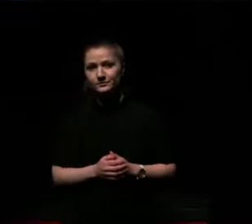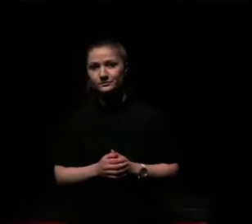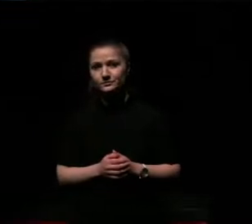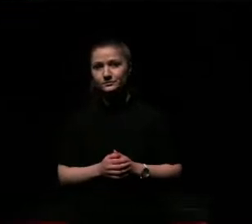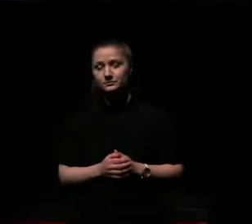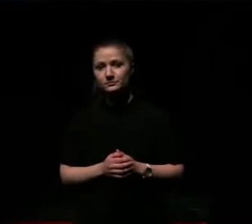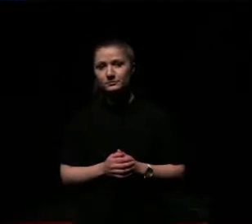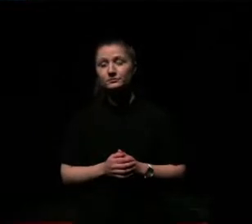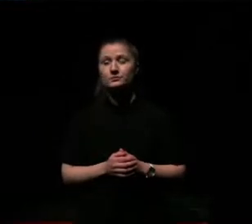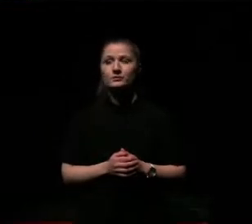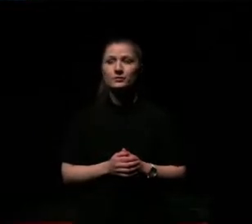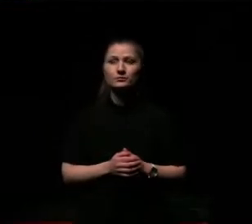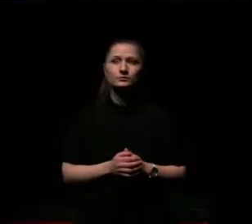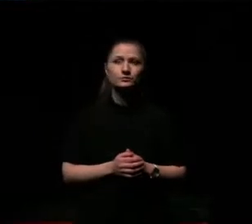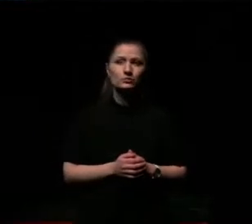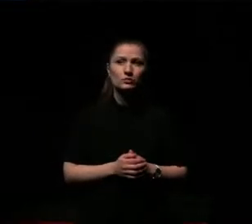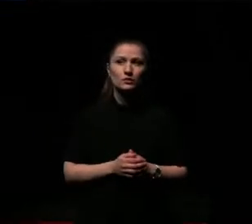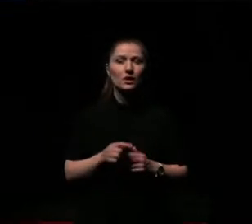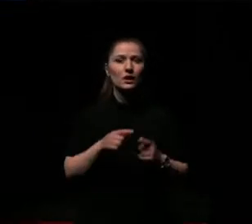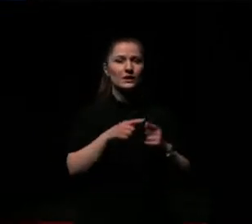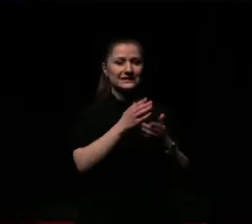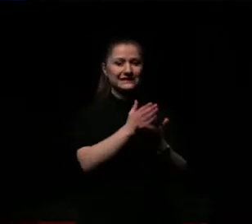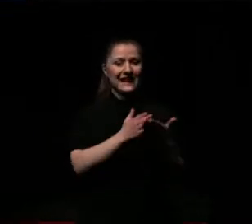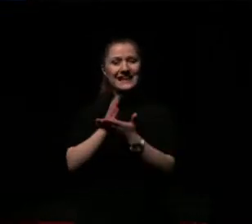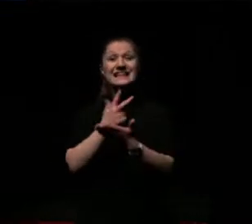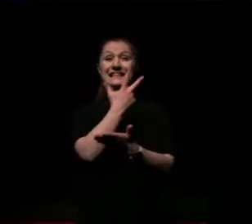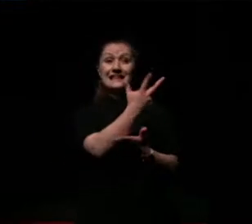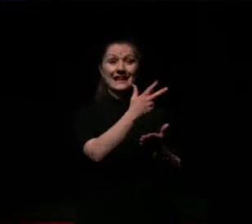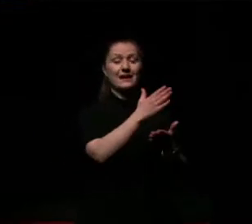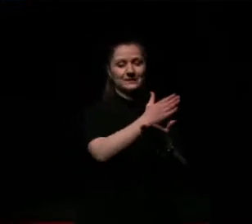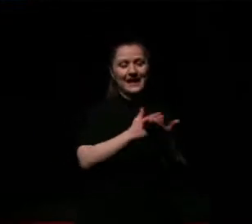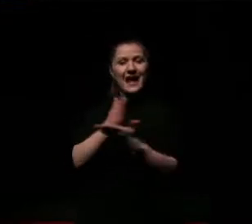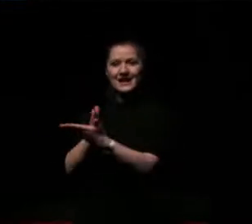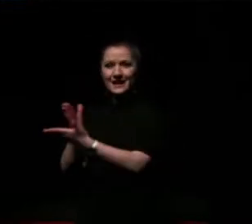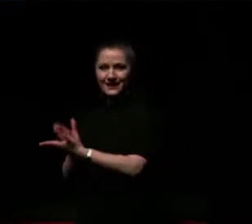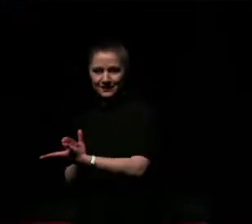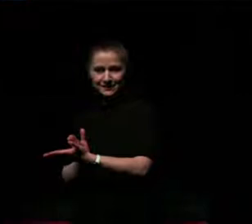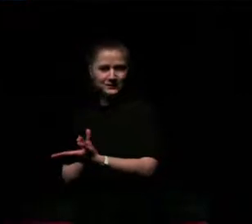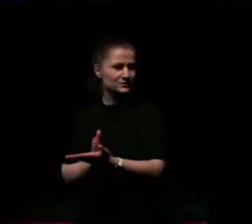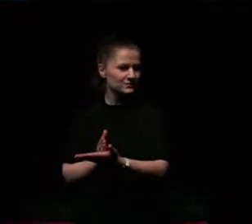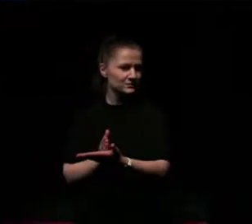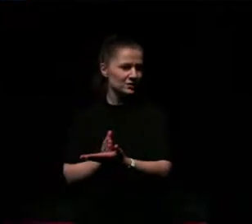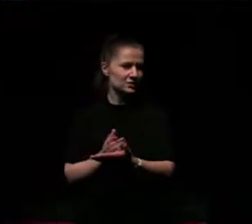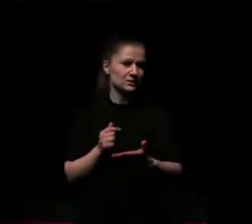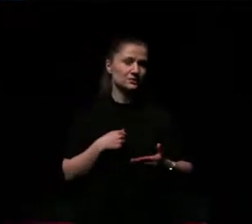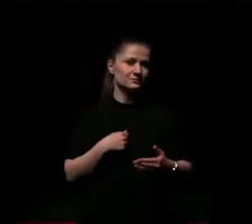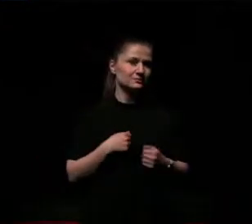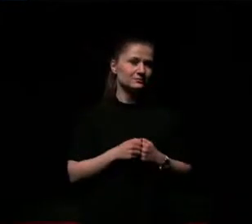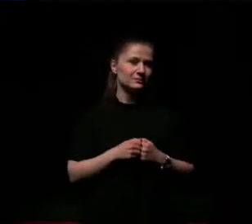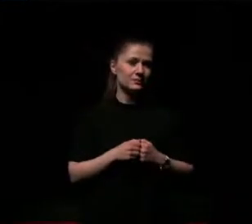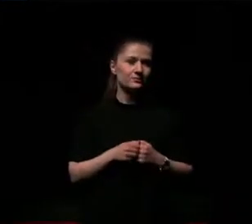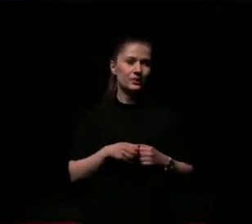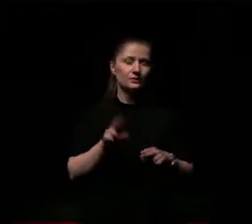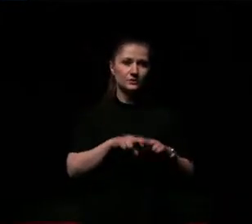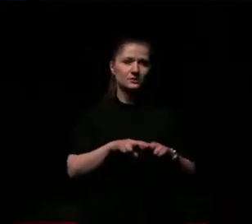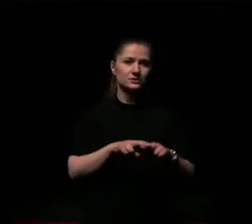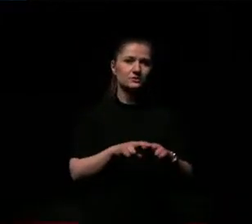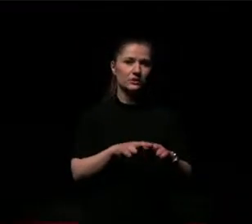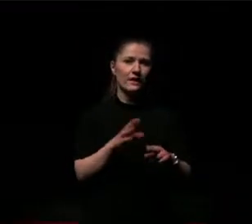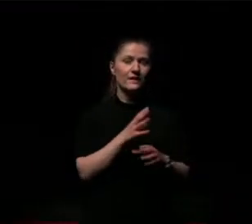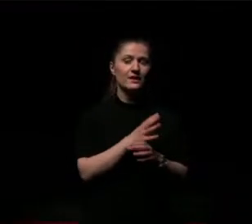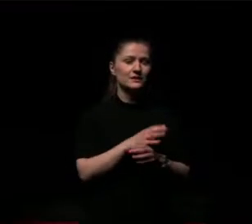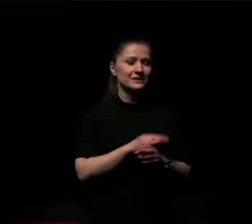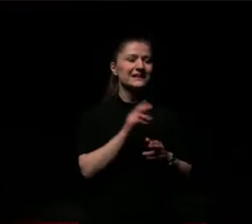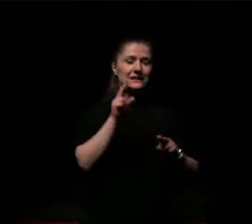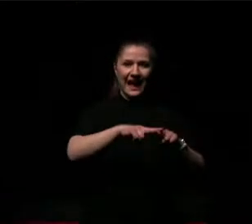Jeg kommer til å dele dette opp i tre bulker, så jeg kommer til å få et tegn fra Karen som sier